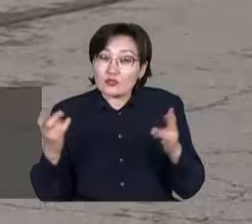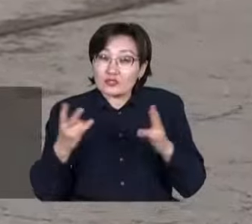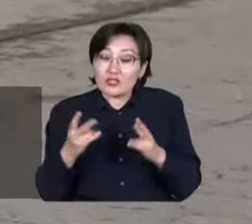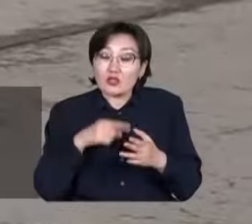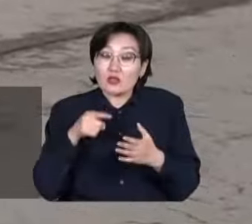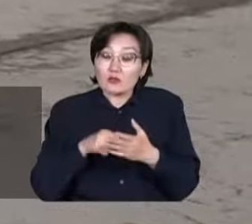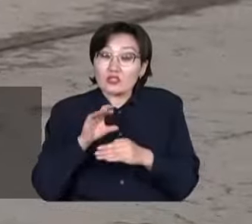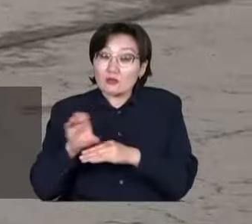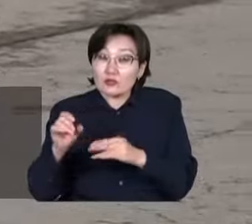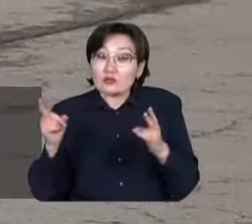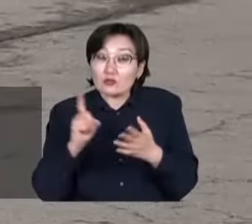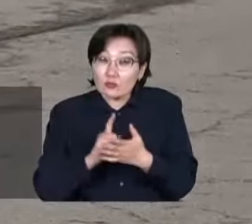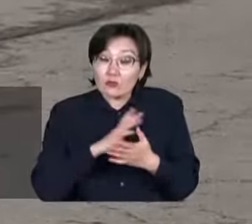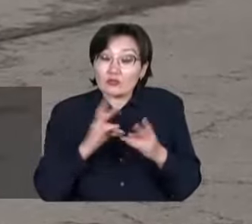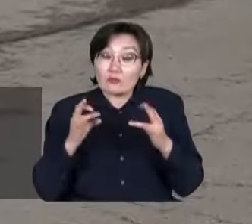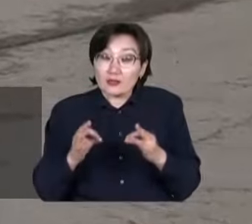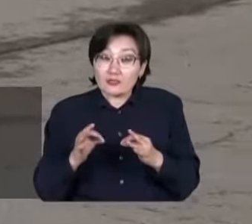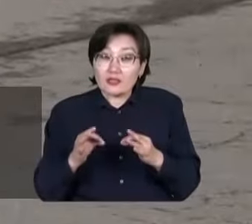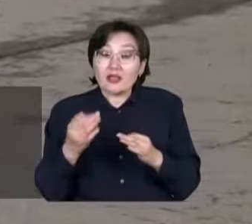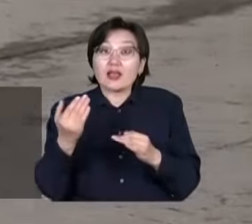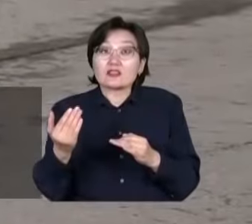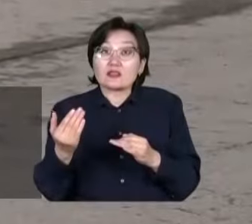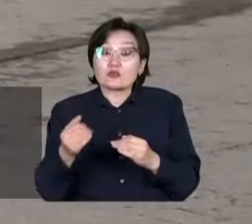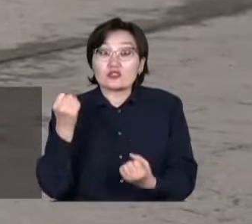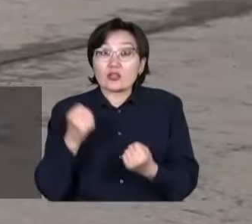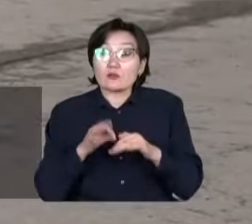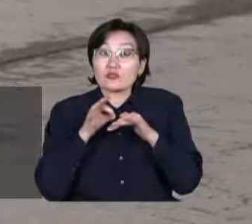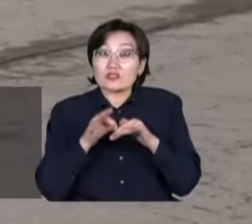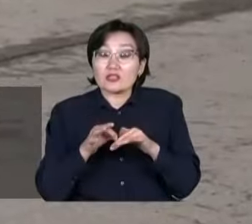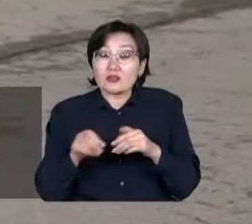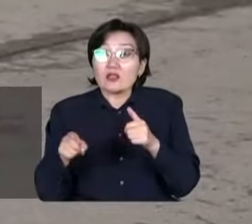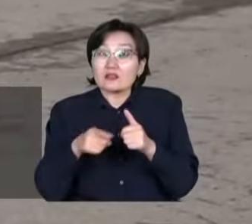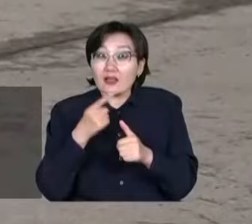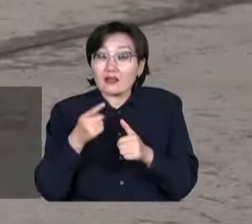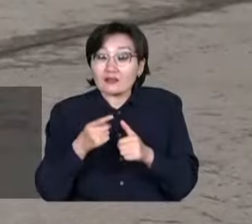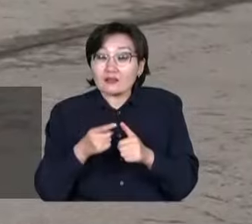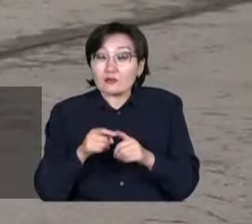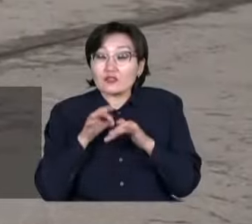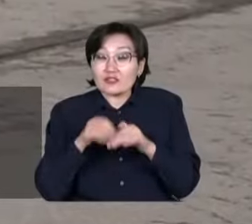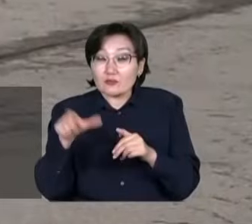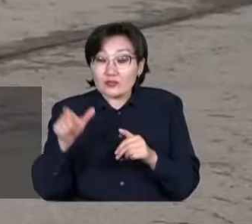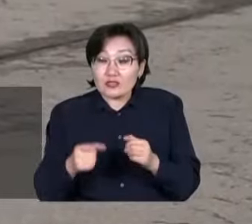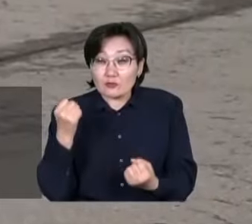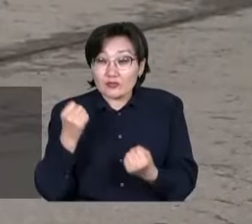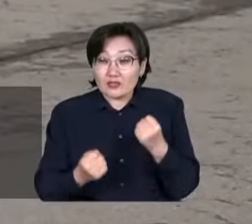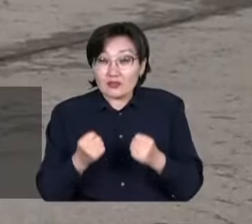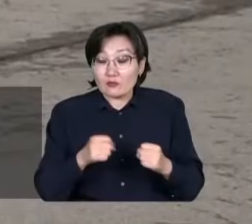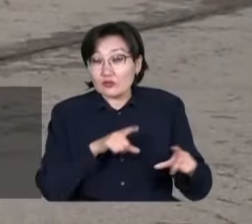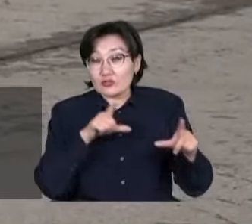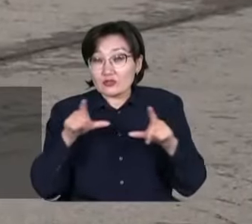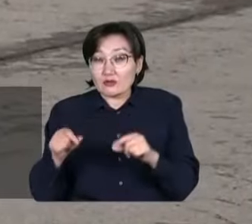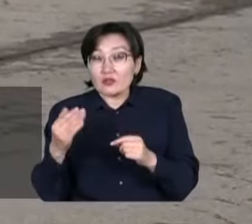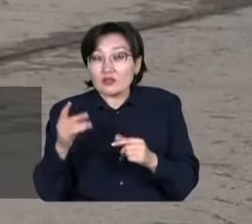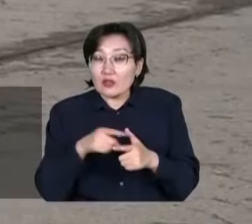қалаға жету керек. Бірақ та әлгі көлік тасымалдаушының атын жамылған азамат көлікті айдап алып кеткеннен кейін не